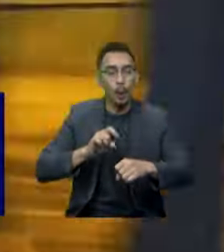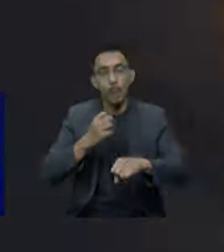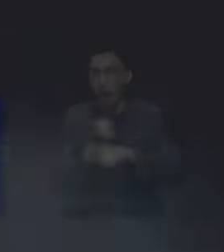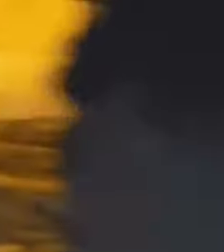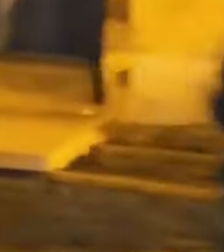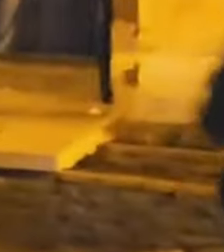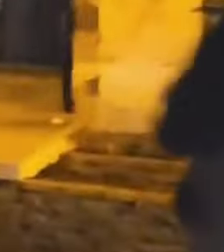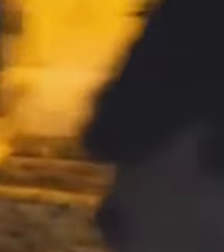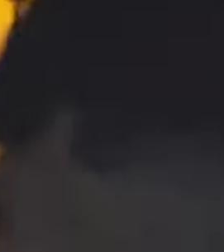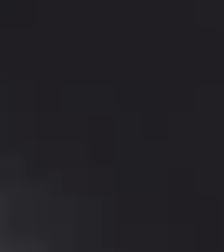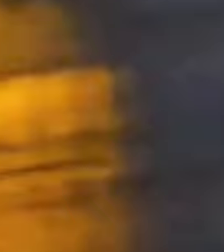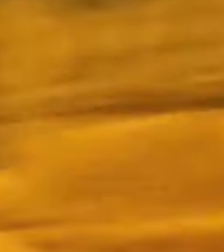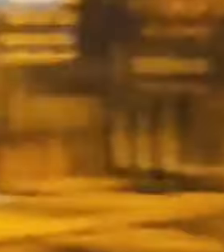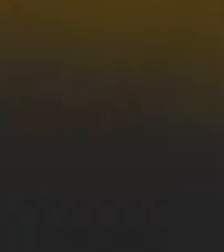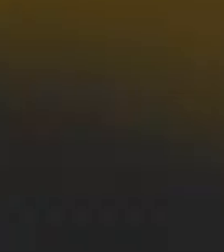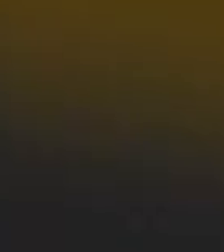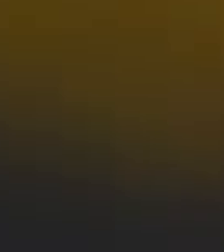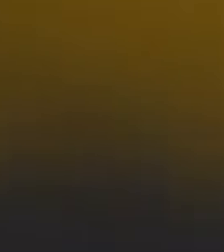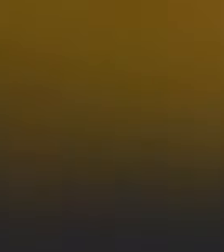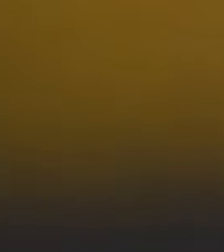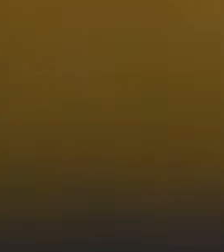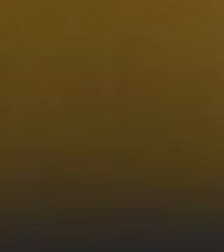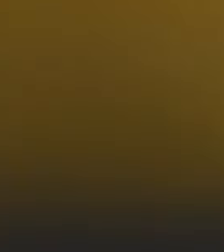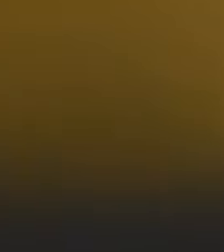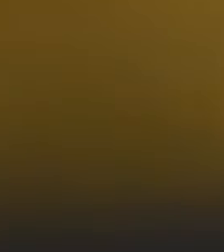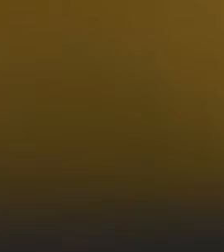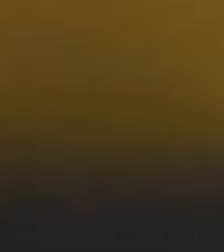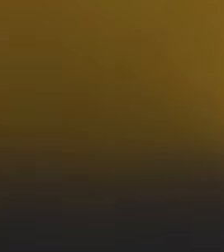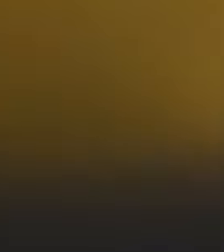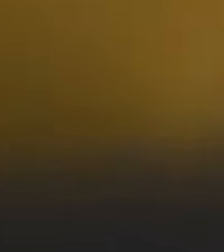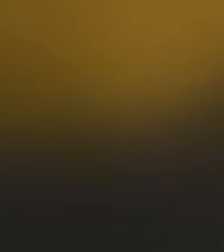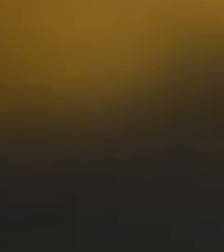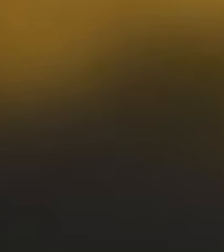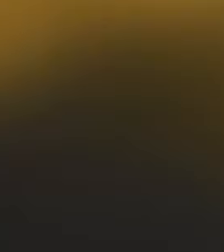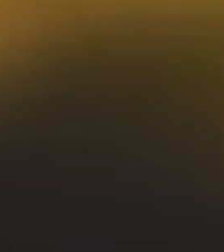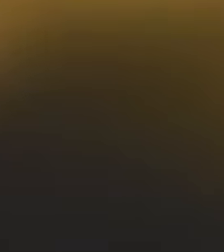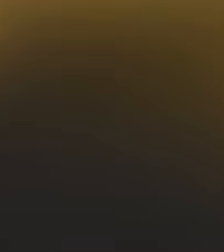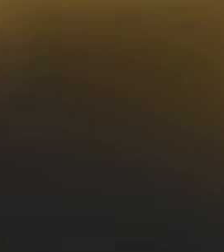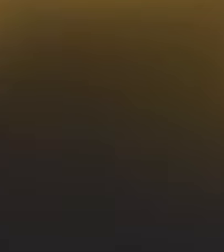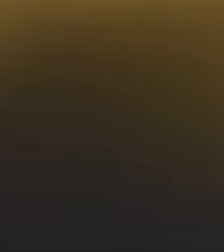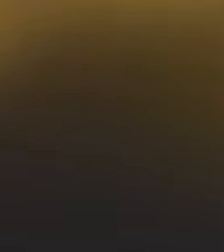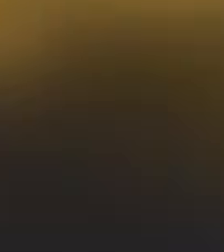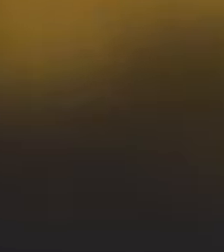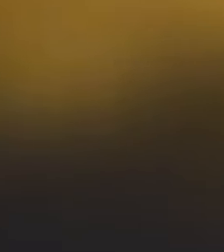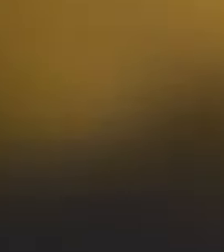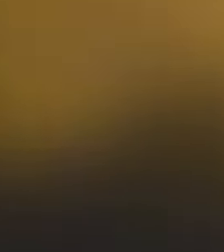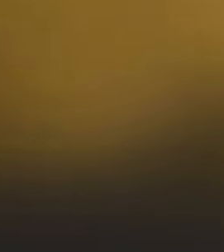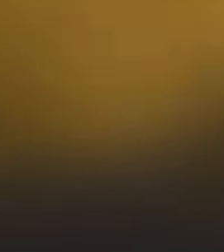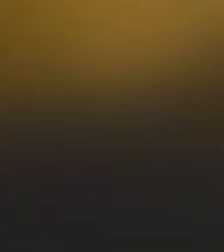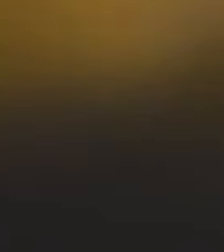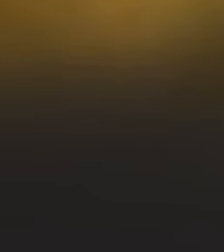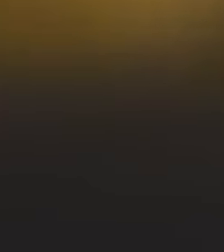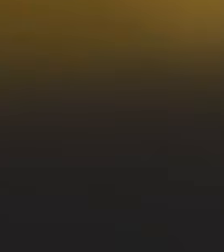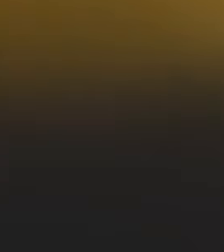Lorong Tigor dan Lorong Papan. Warga mendengar dua kali suara tembakan. Setelah suara tembakan, kedua